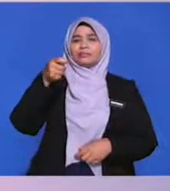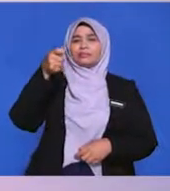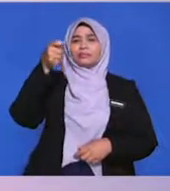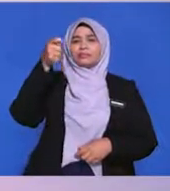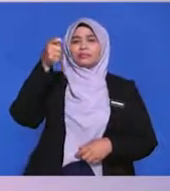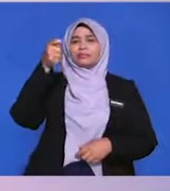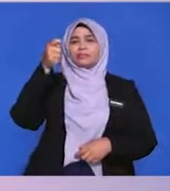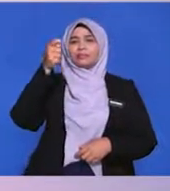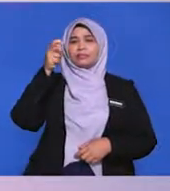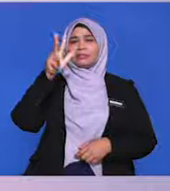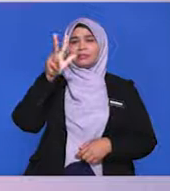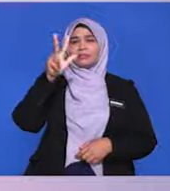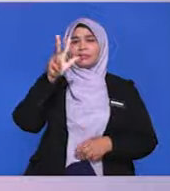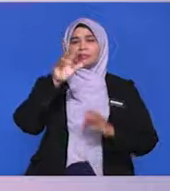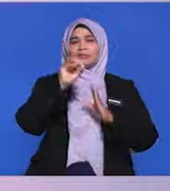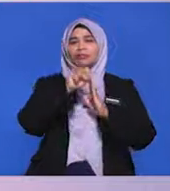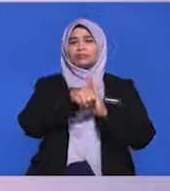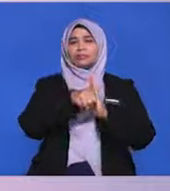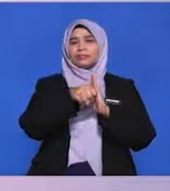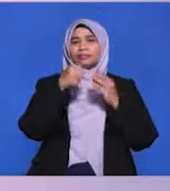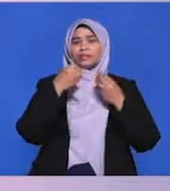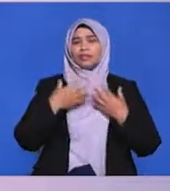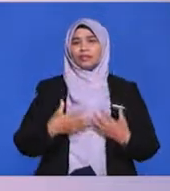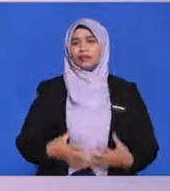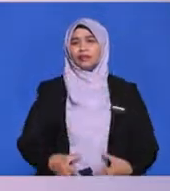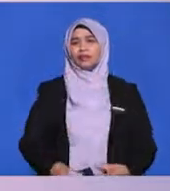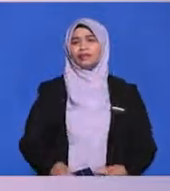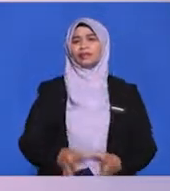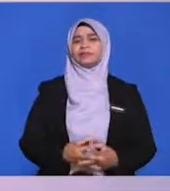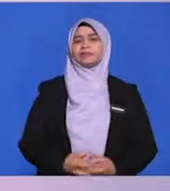tahan tiga seek lepaskan